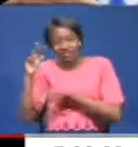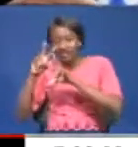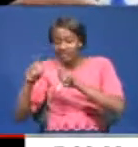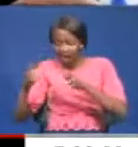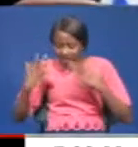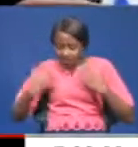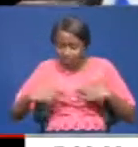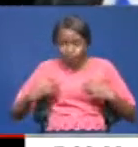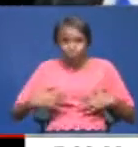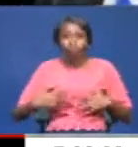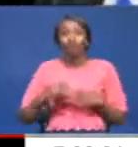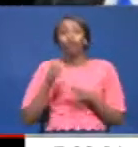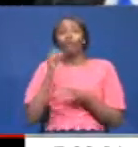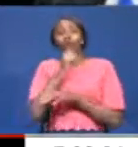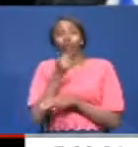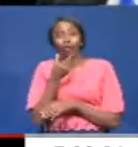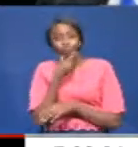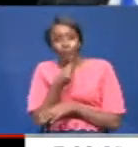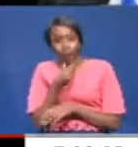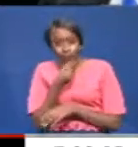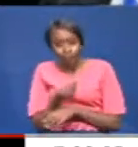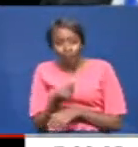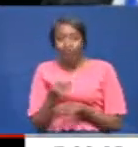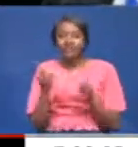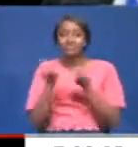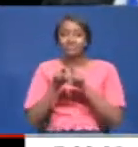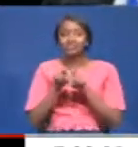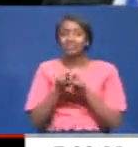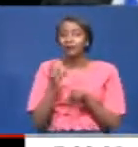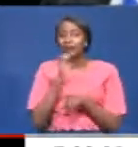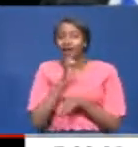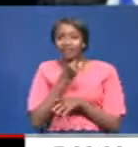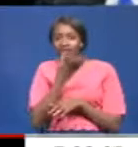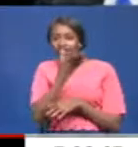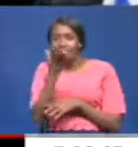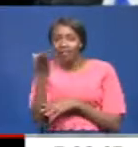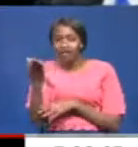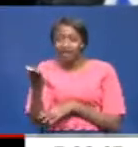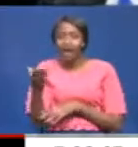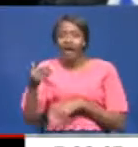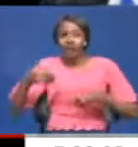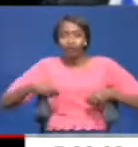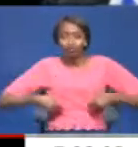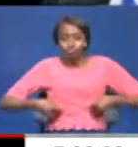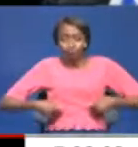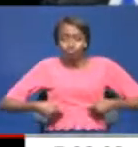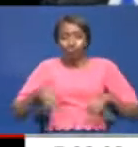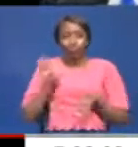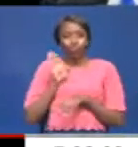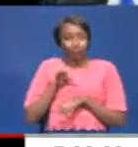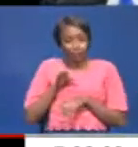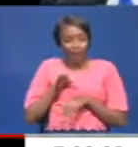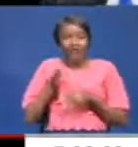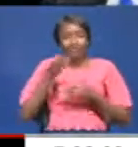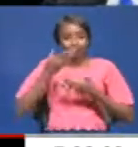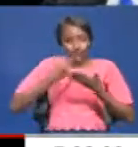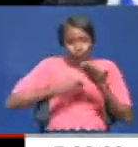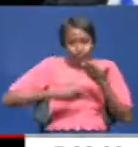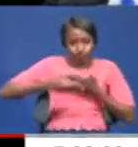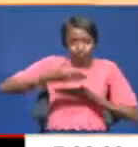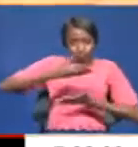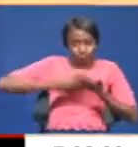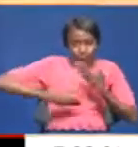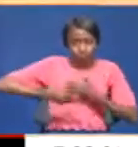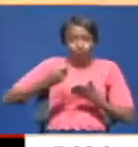kutafuta wazee, kutafuta vijana, kutafuta akina mama na tuweze kushauriana nao mambo